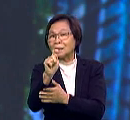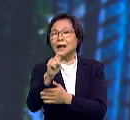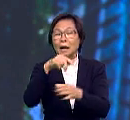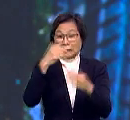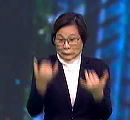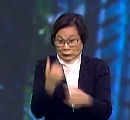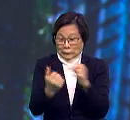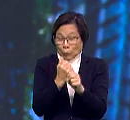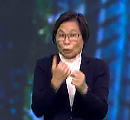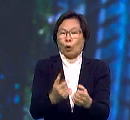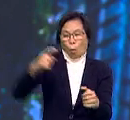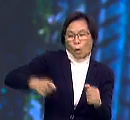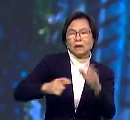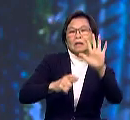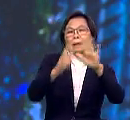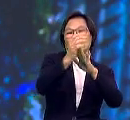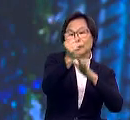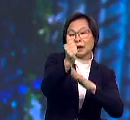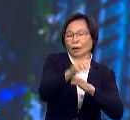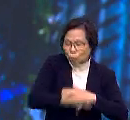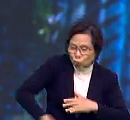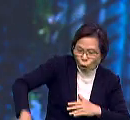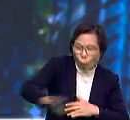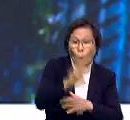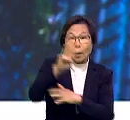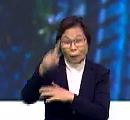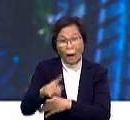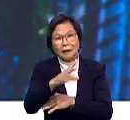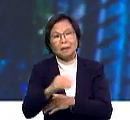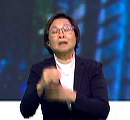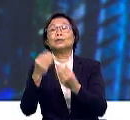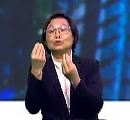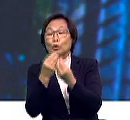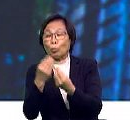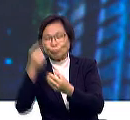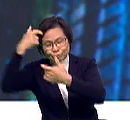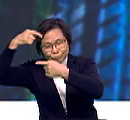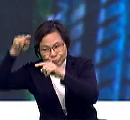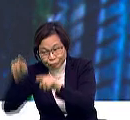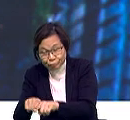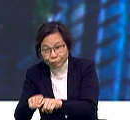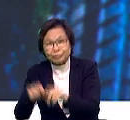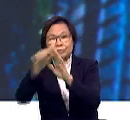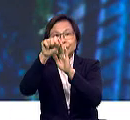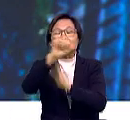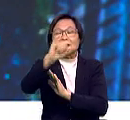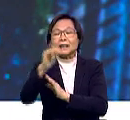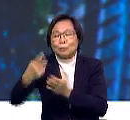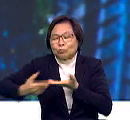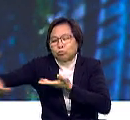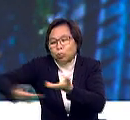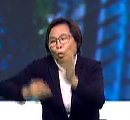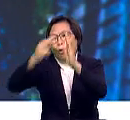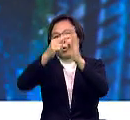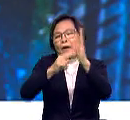kadar wajib sebanyak RM5 di seluruh wilayah persekutuan dan kadar itu dipersetujui mesyuarat jawatankuasa perundingan